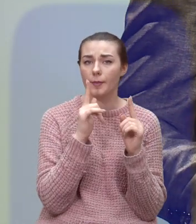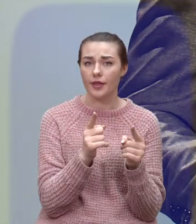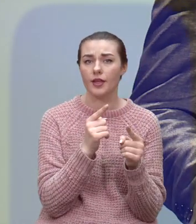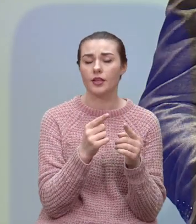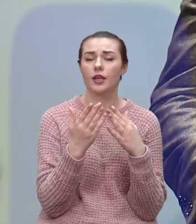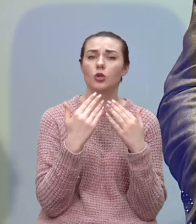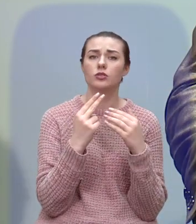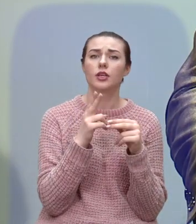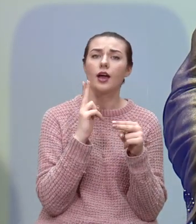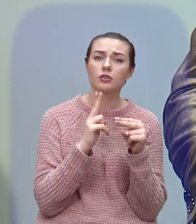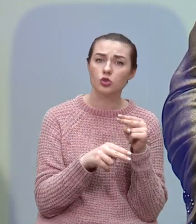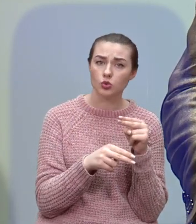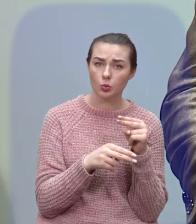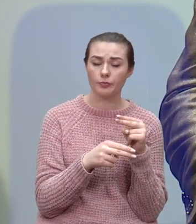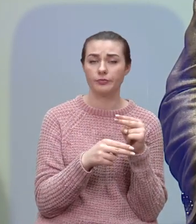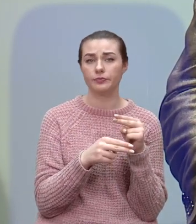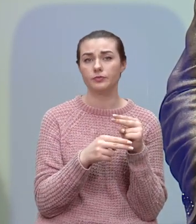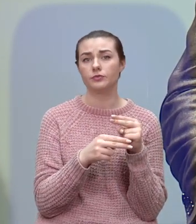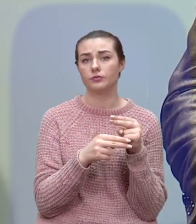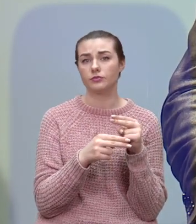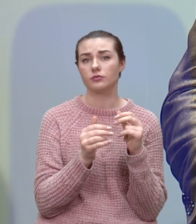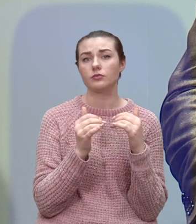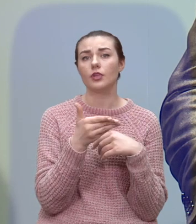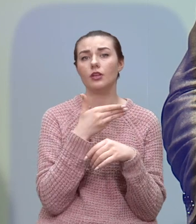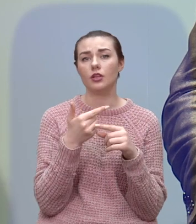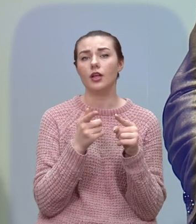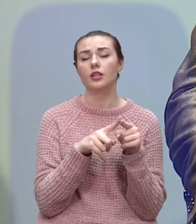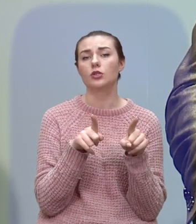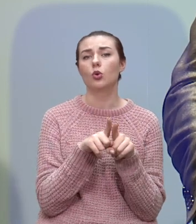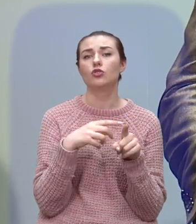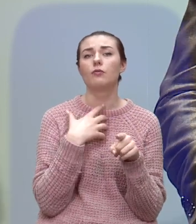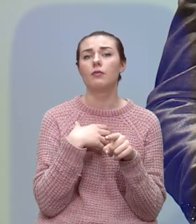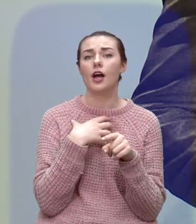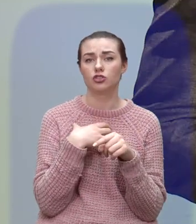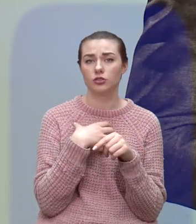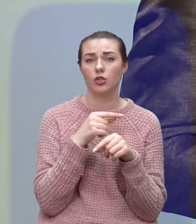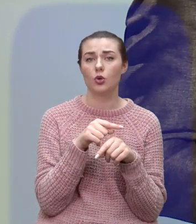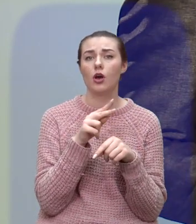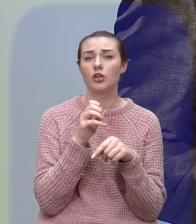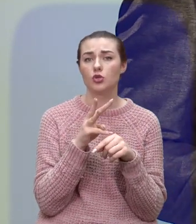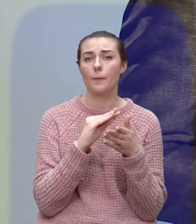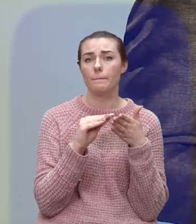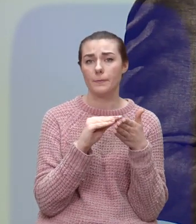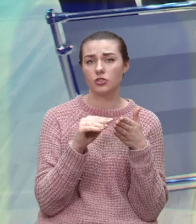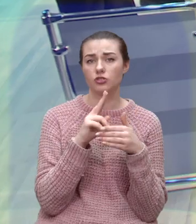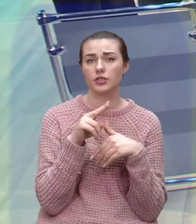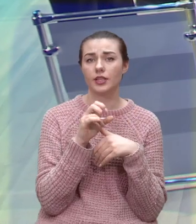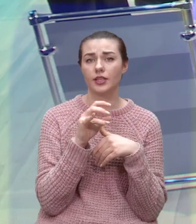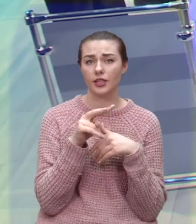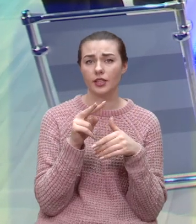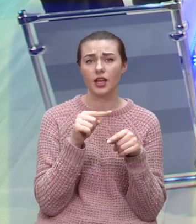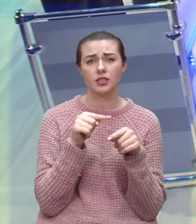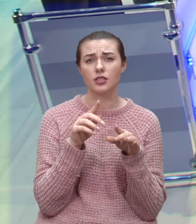времени они относятся к концу и для нас они тоже важны то есть то о чем пишет даниил